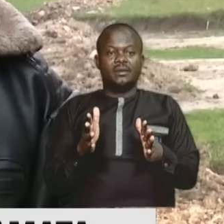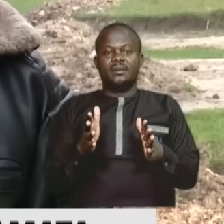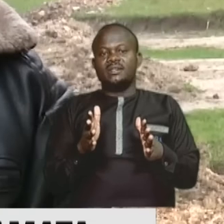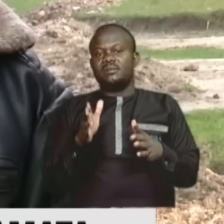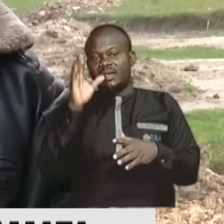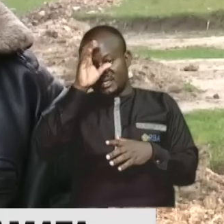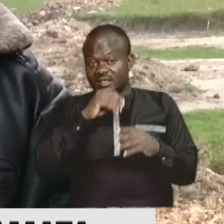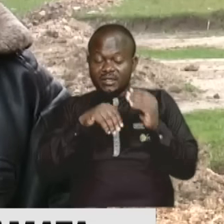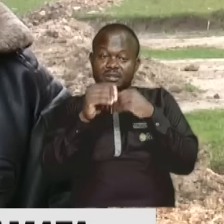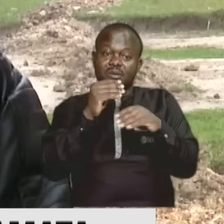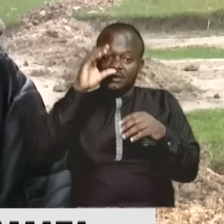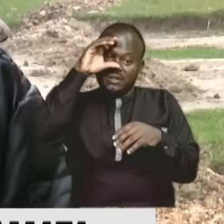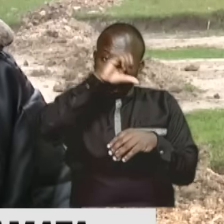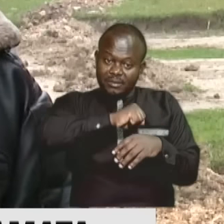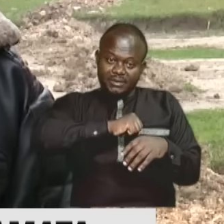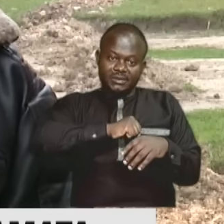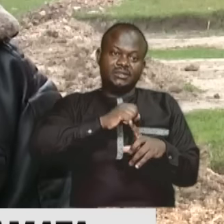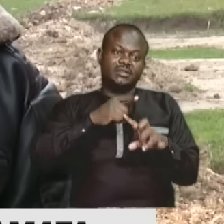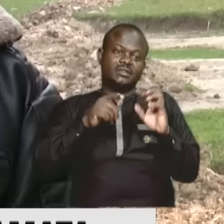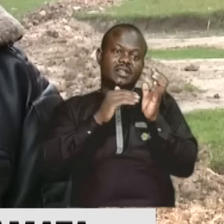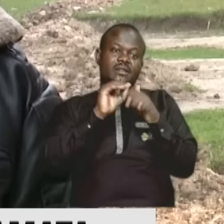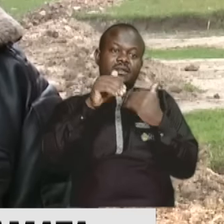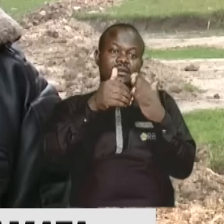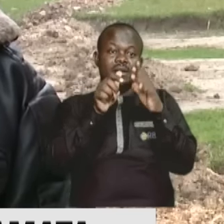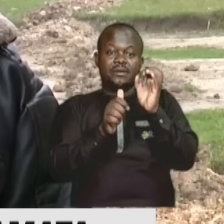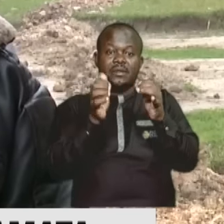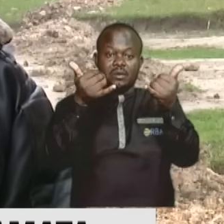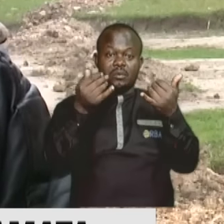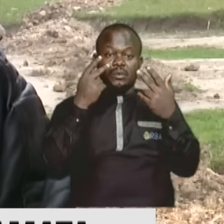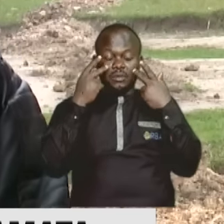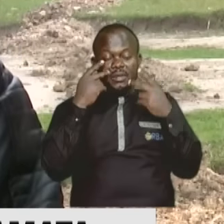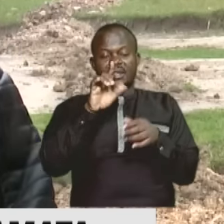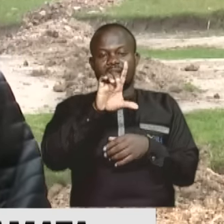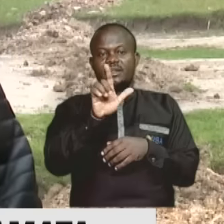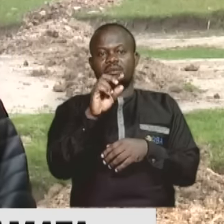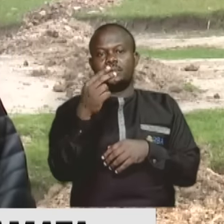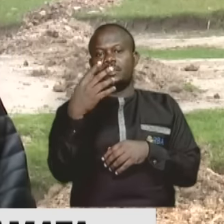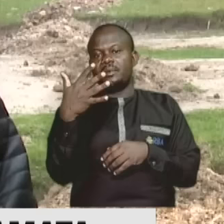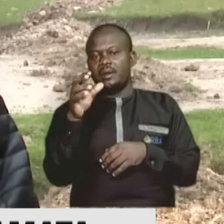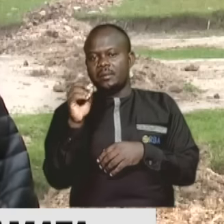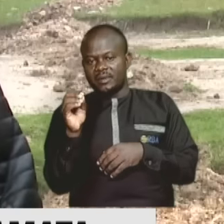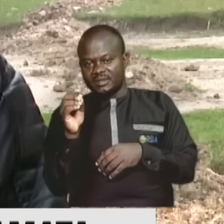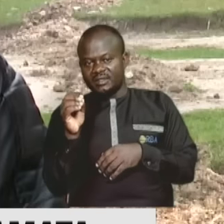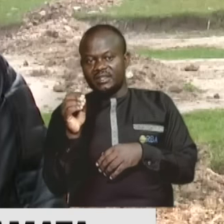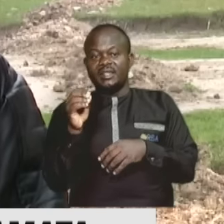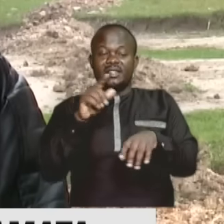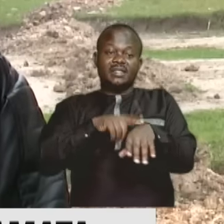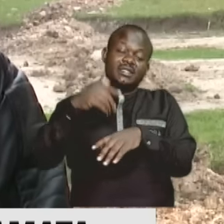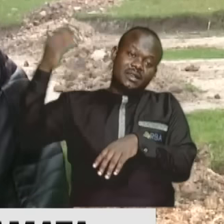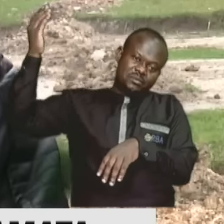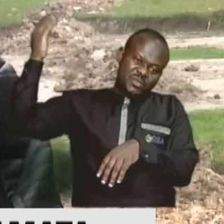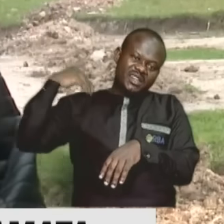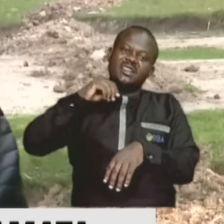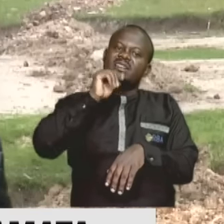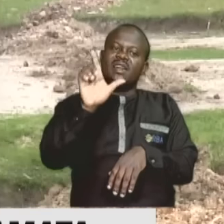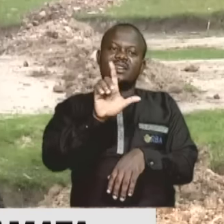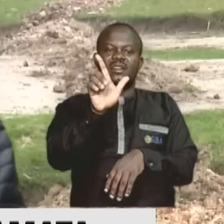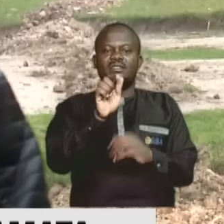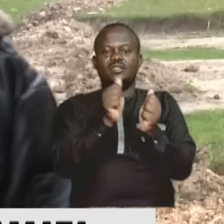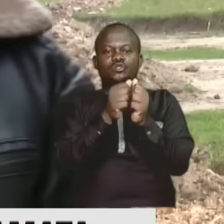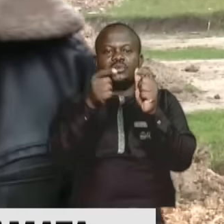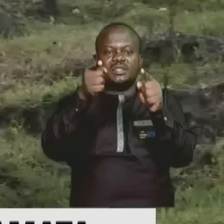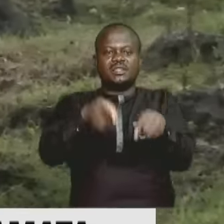isoko ryari ryarabuze. Kandi aya mata hano turi kubona litiro 2500 igihe mbere nta na litiro 10 zageraga